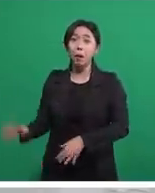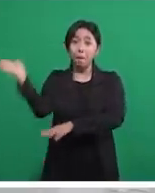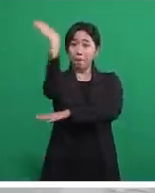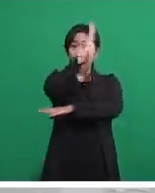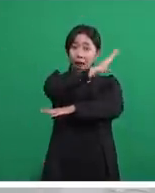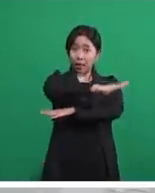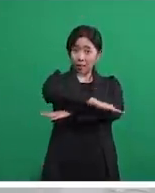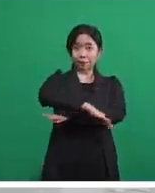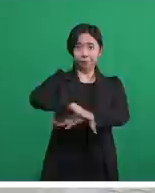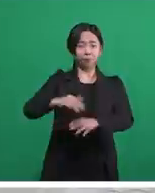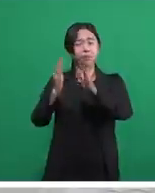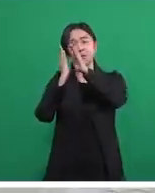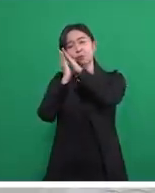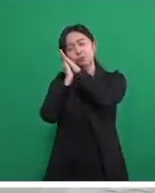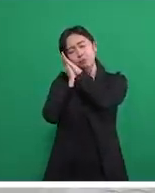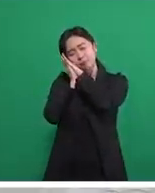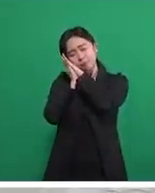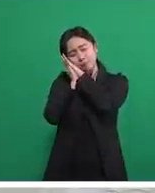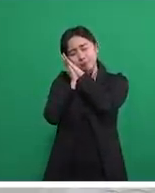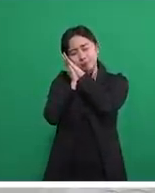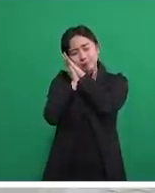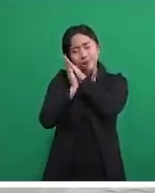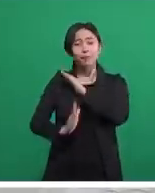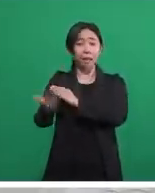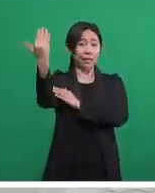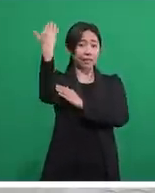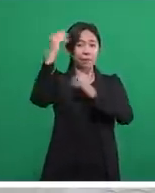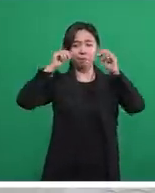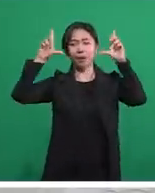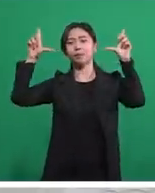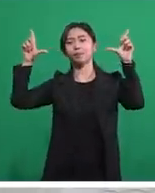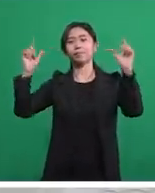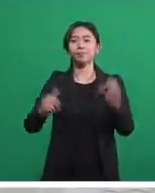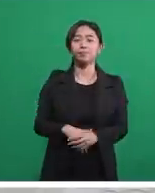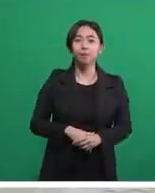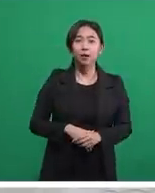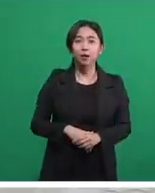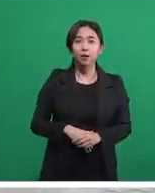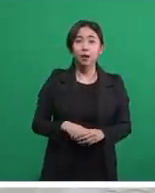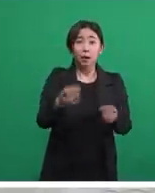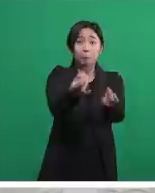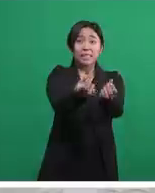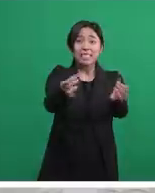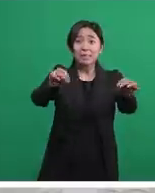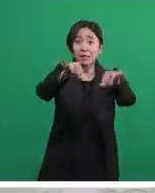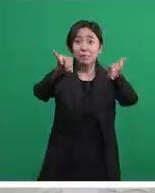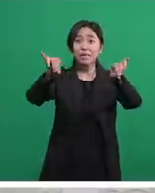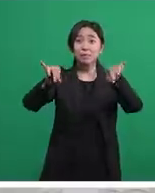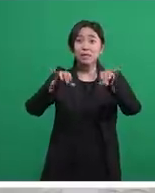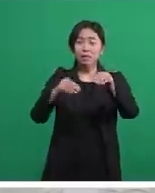ia tidur, dan pada siang hari ia bangun. Dan benih itu mengeluarkan